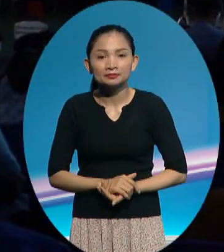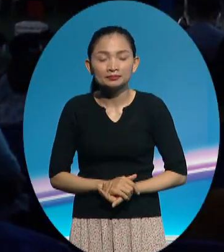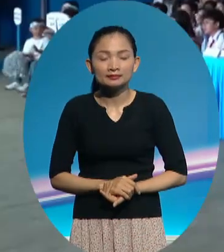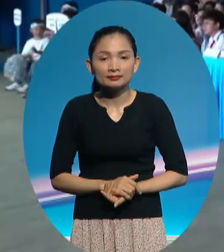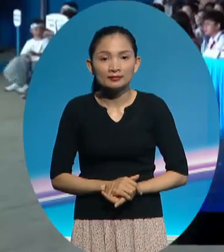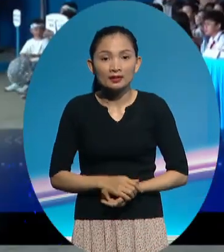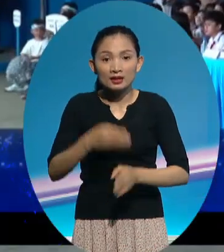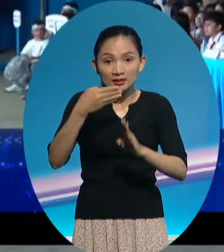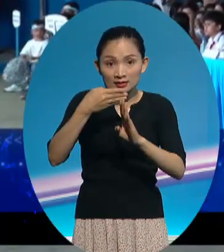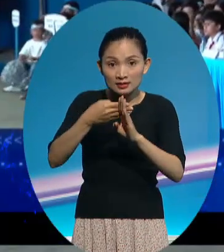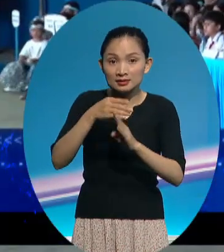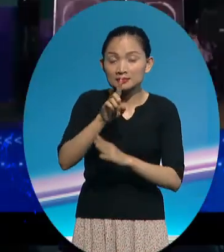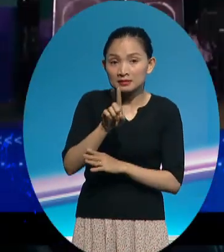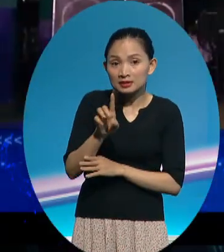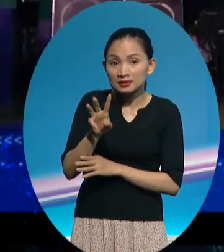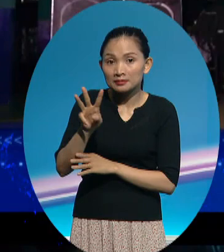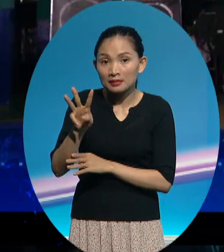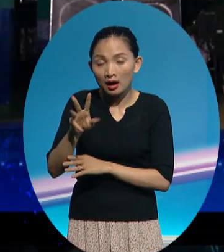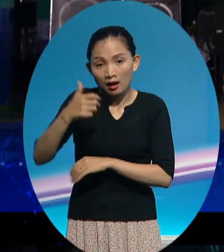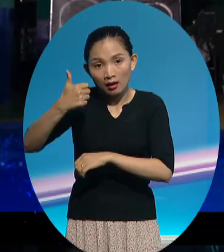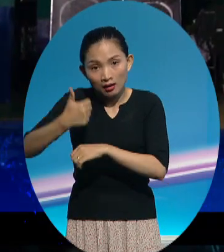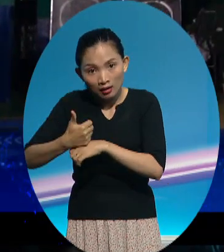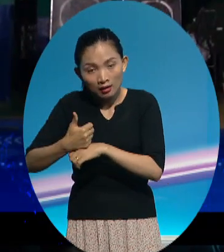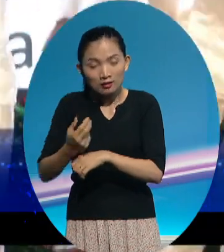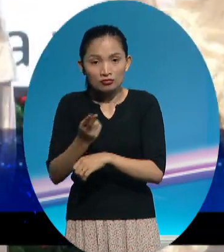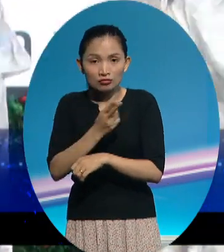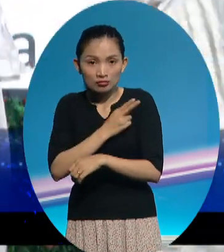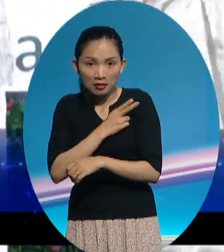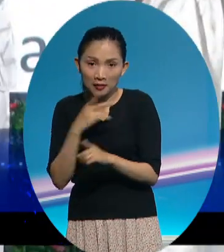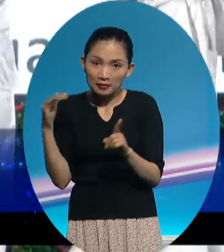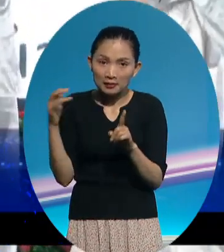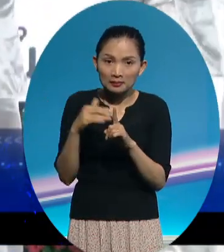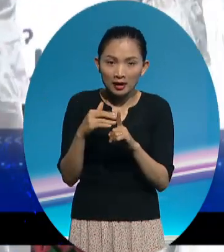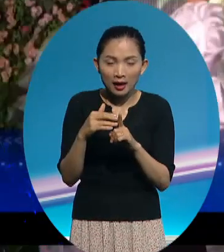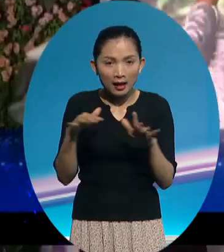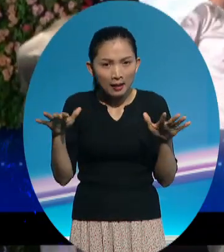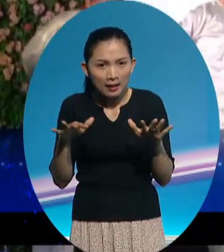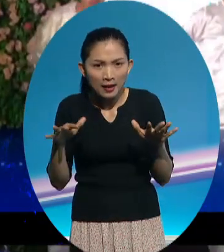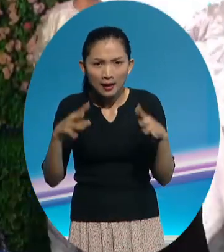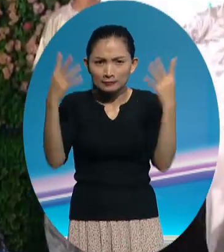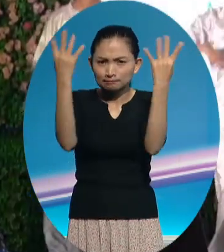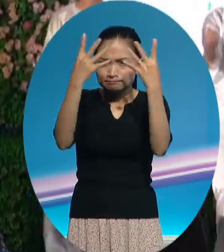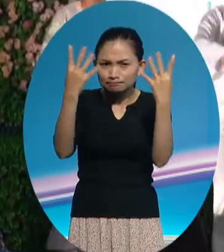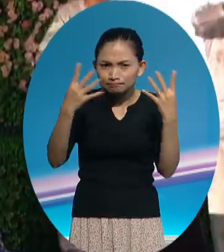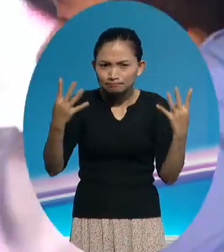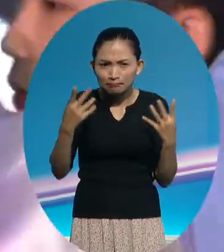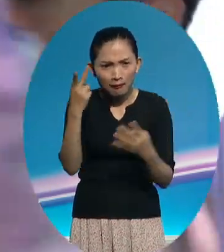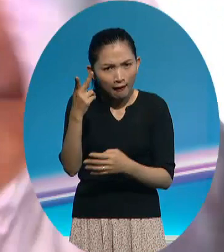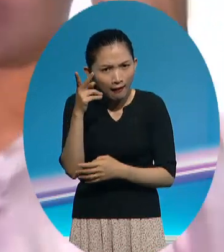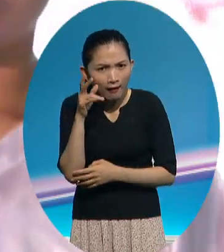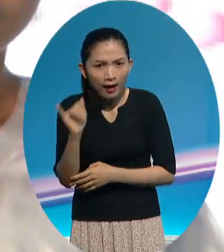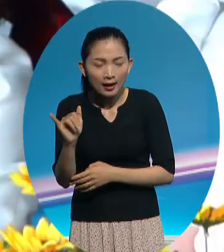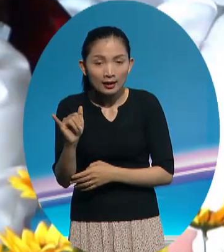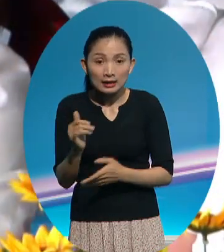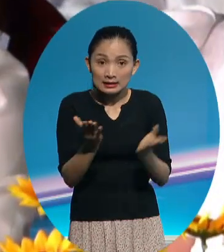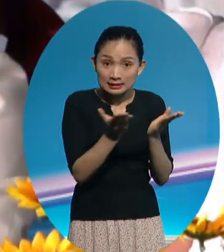13 trường trung học cơ sở công lập, ngoài công lập trên địa bàn quận 3 đã tích cực xây dựng, quay video clip những tiết mục sân khấu hóa tác phẩm văn học vô cùng đặc sắc để dự